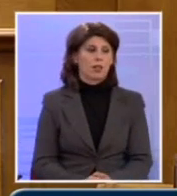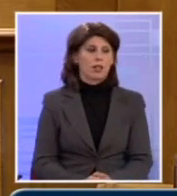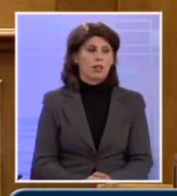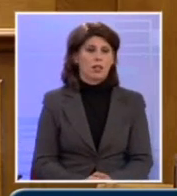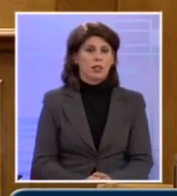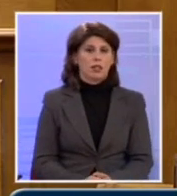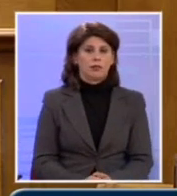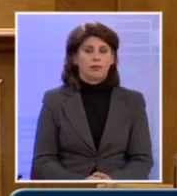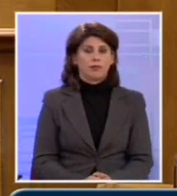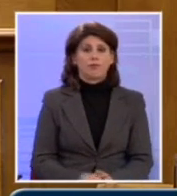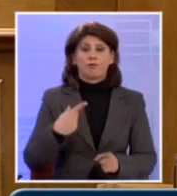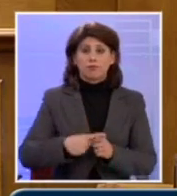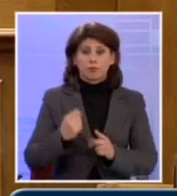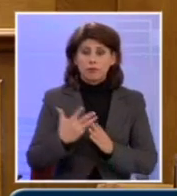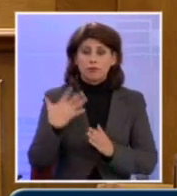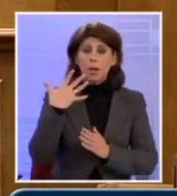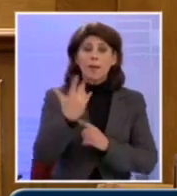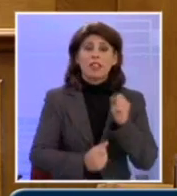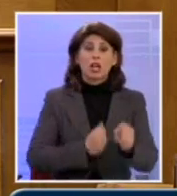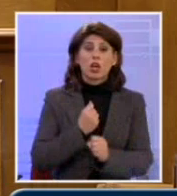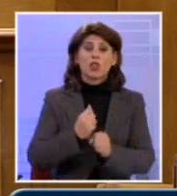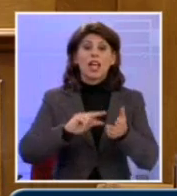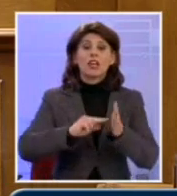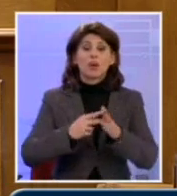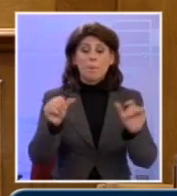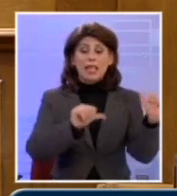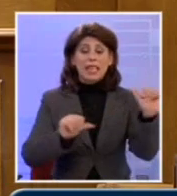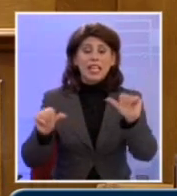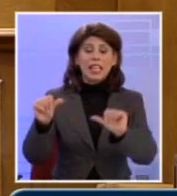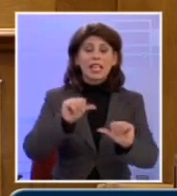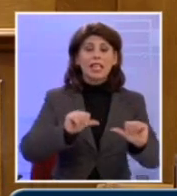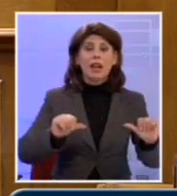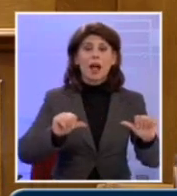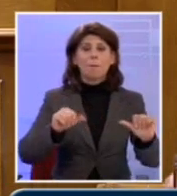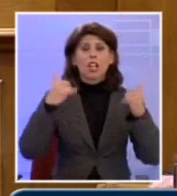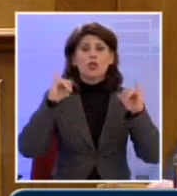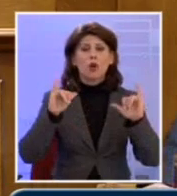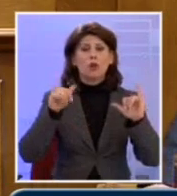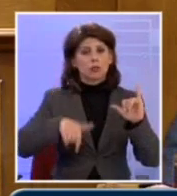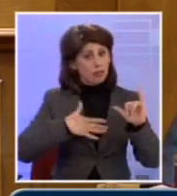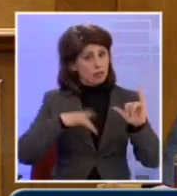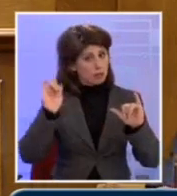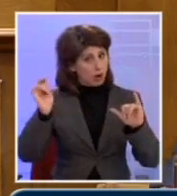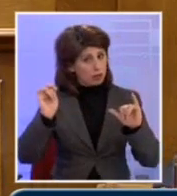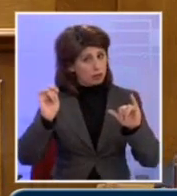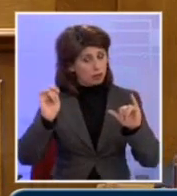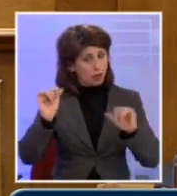Η Ελλάδα έγινε για 5 χρόνια οικονομικό πειραματόζωο. Τώρα κάποιοι επιθυμούν να γίνει και πολιτικό